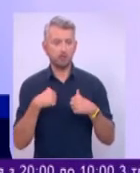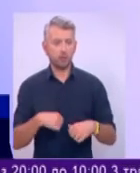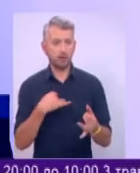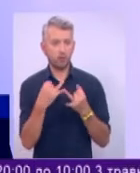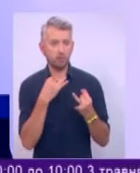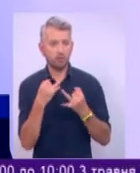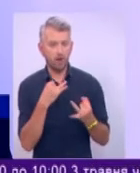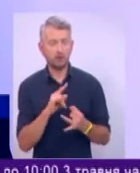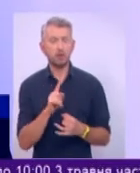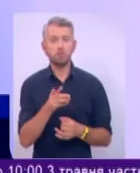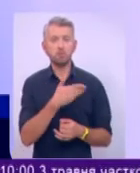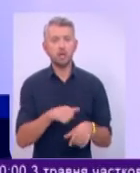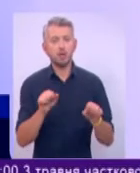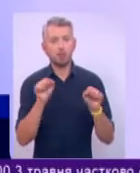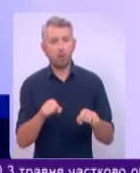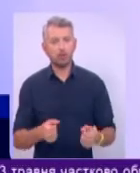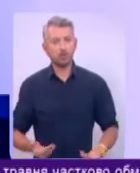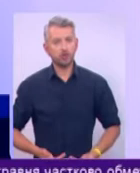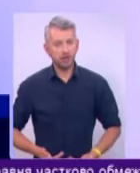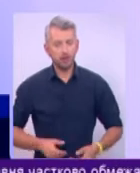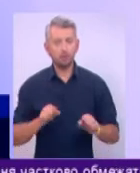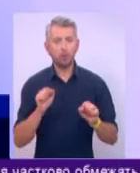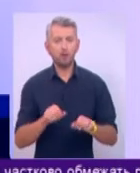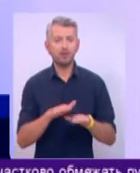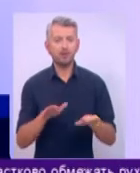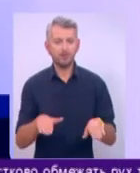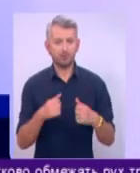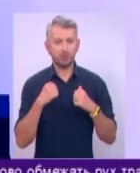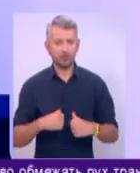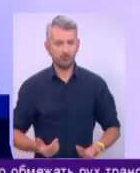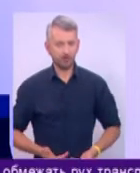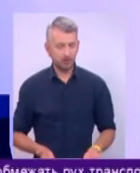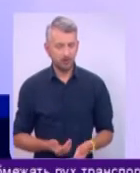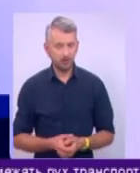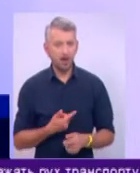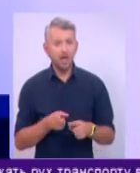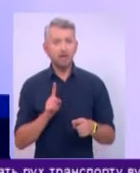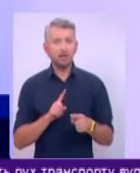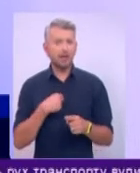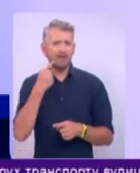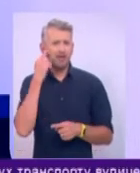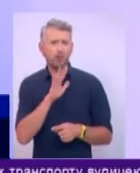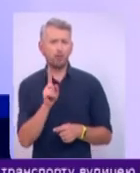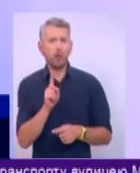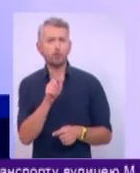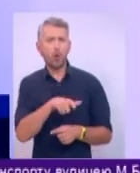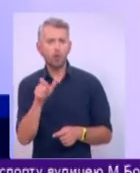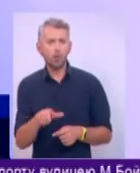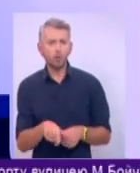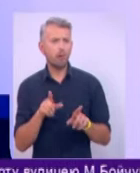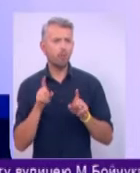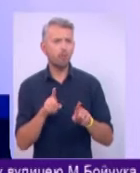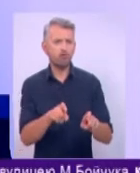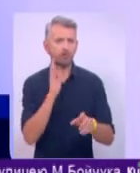розмовляти, щоб ми могли жити, могли діти спокійно жити, розумієте? Тобто я не думаю, що люди